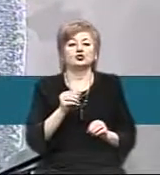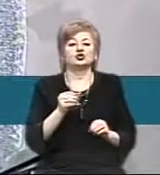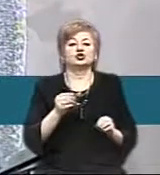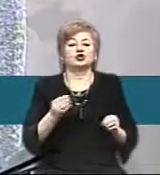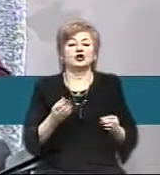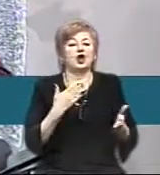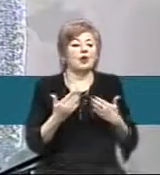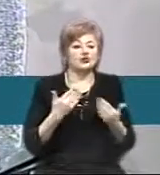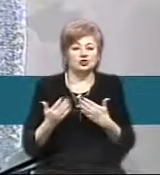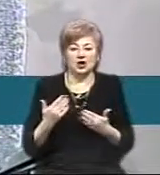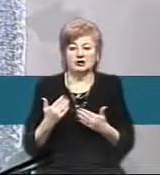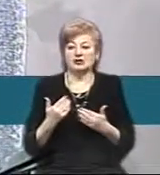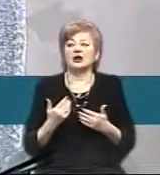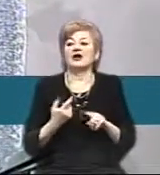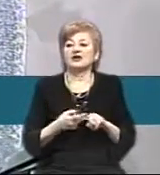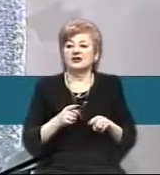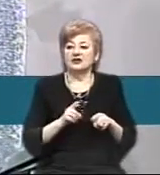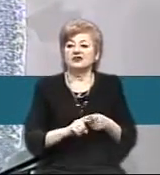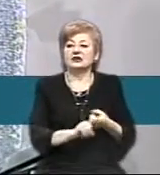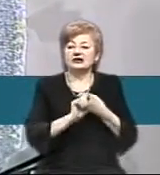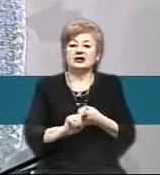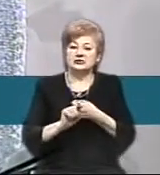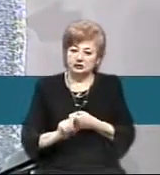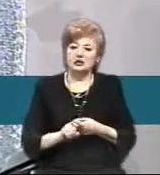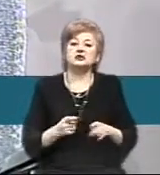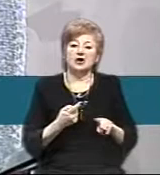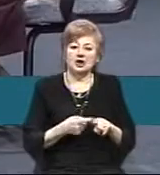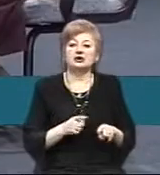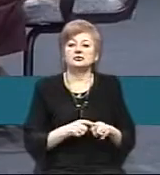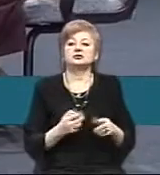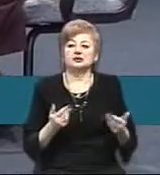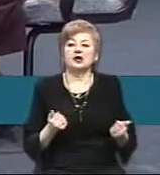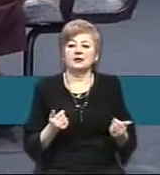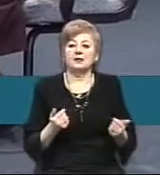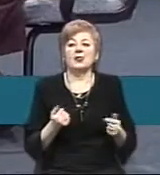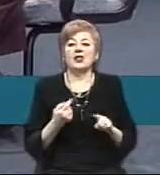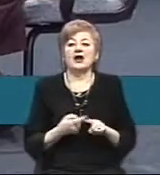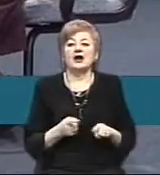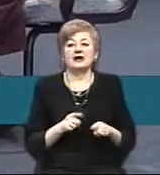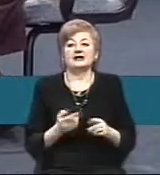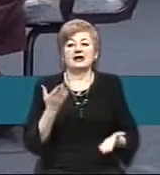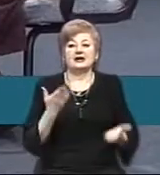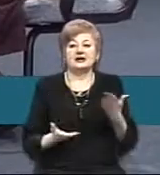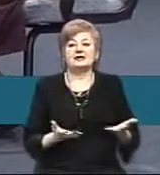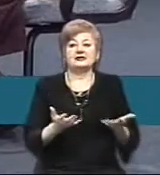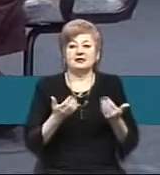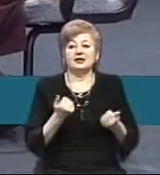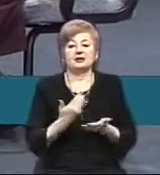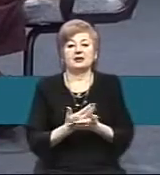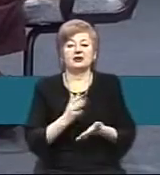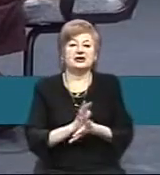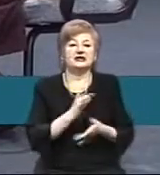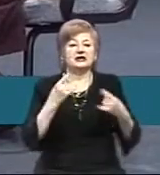низової комунікації, і оця динаміка соціальна, яка спостерігається, вона важливіша. Так, тому що якщо брати ЗМІ, то